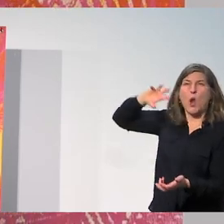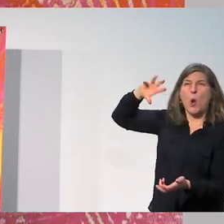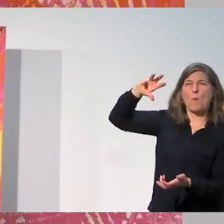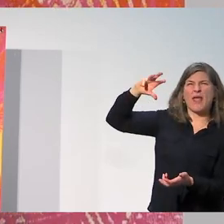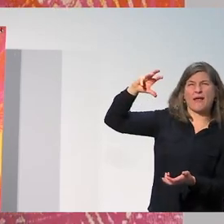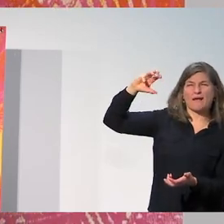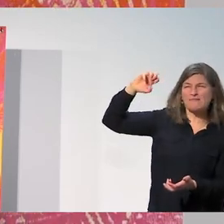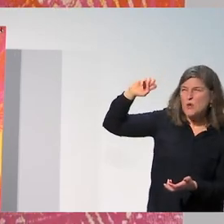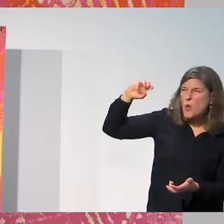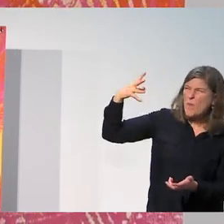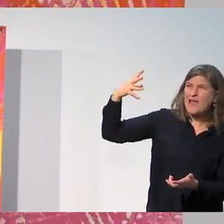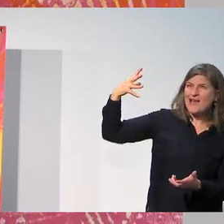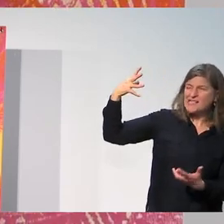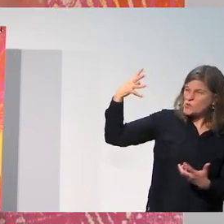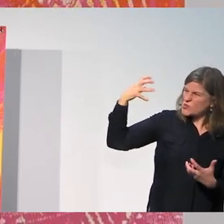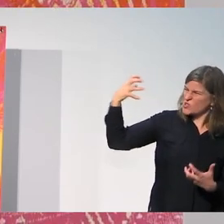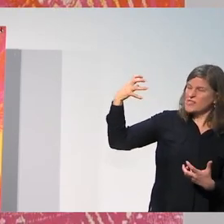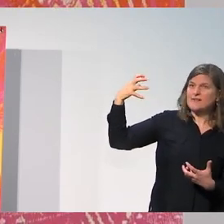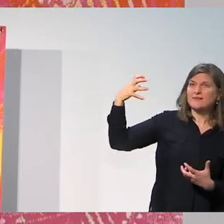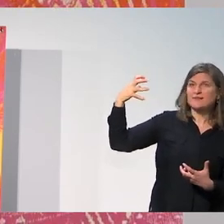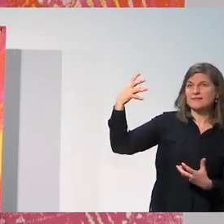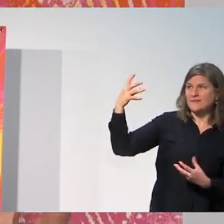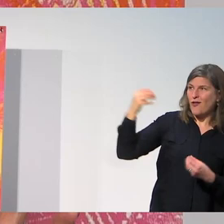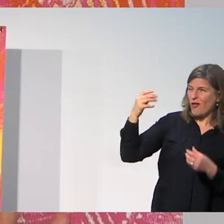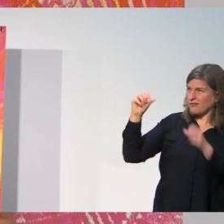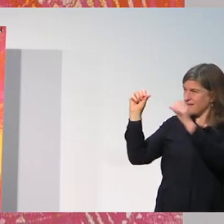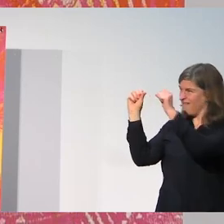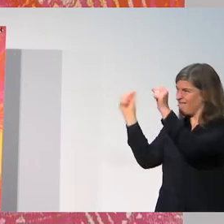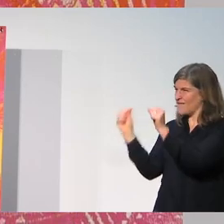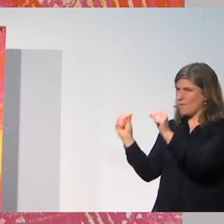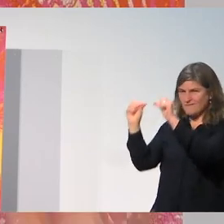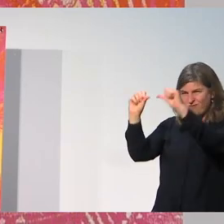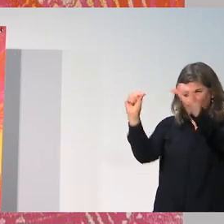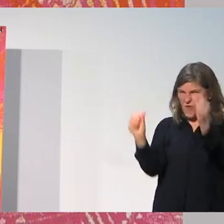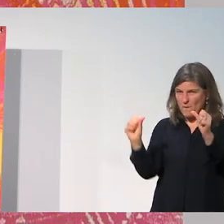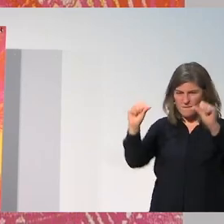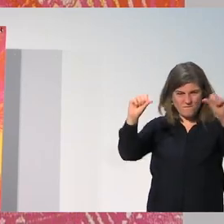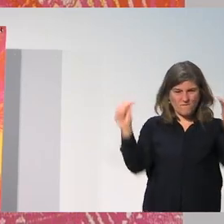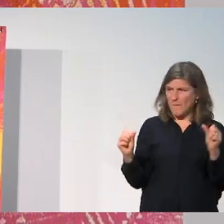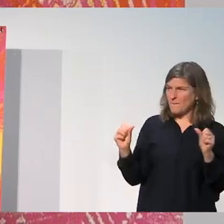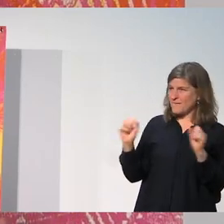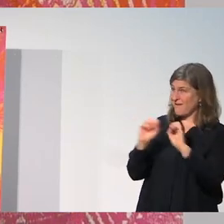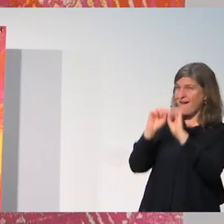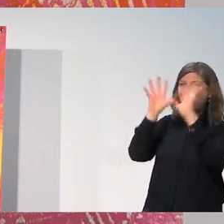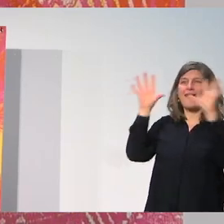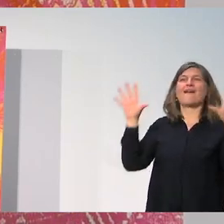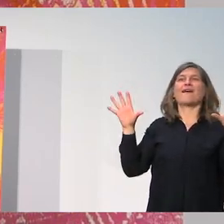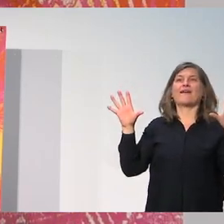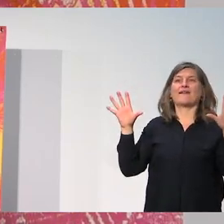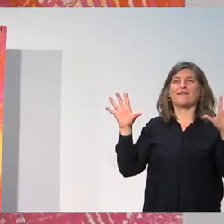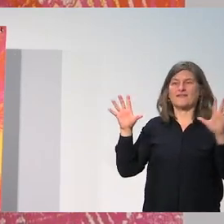que les choses ont des contours et on peut voir les choses, on peut délimiter les formes. Et la géométrie est